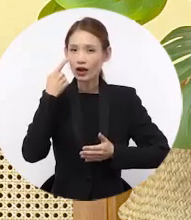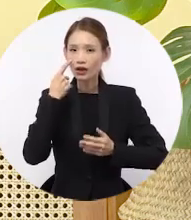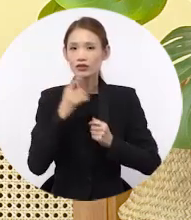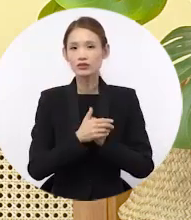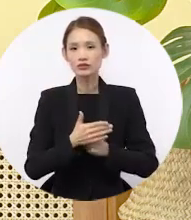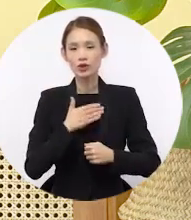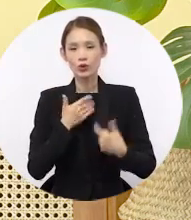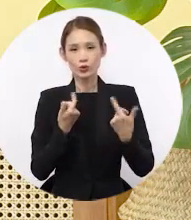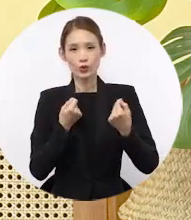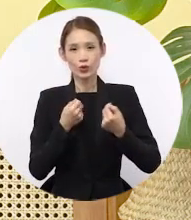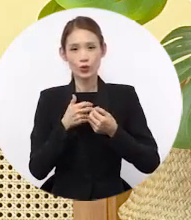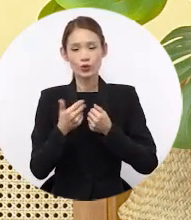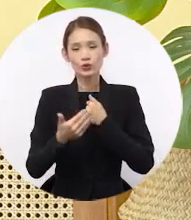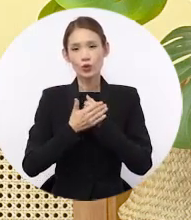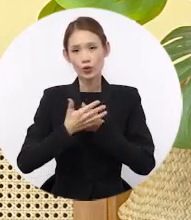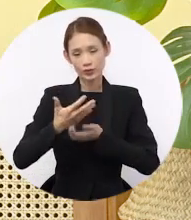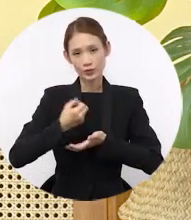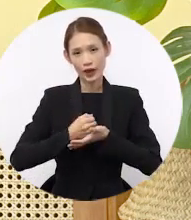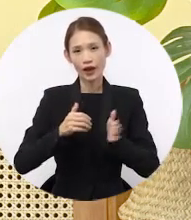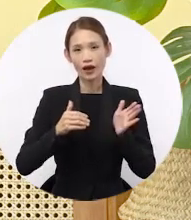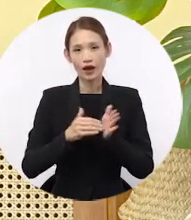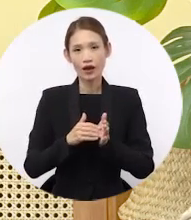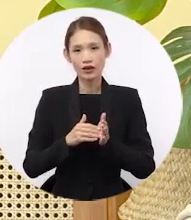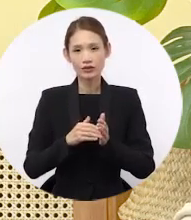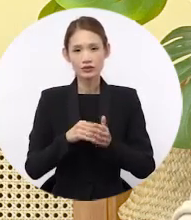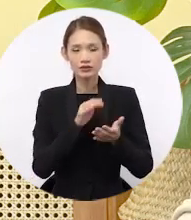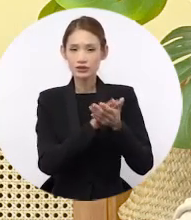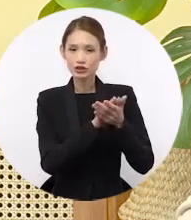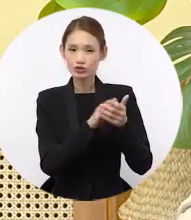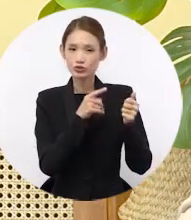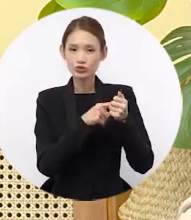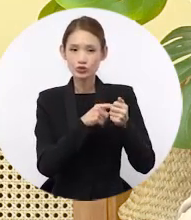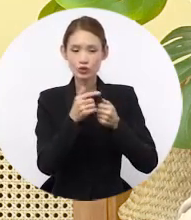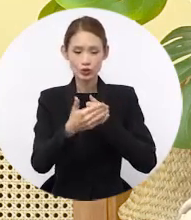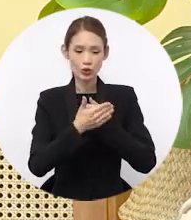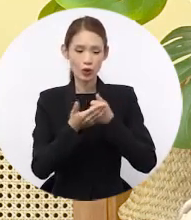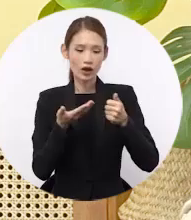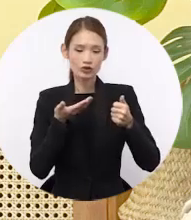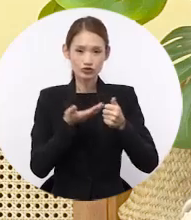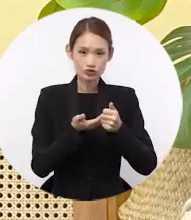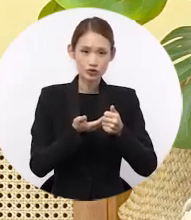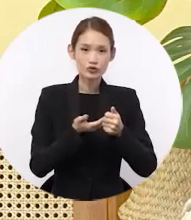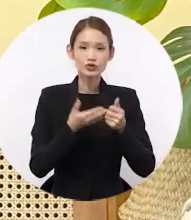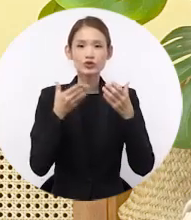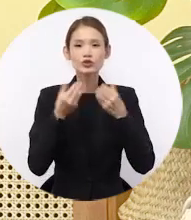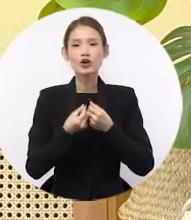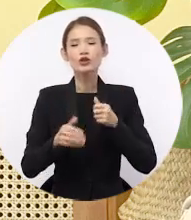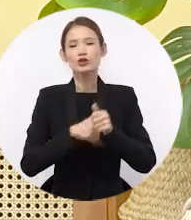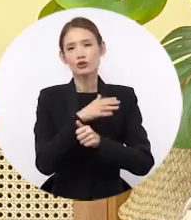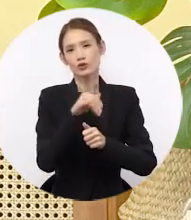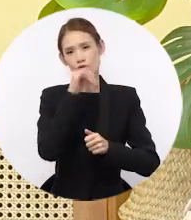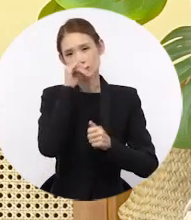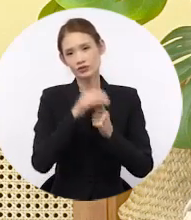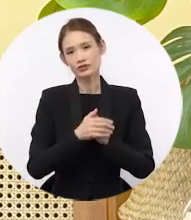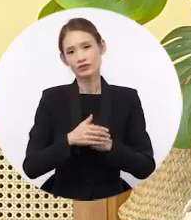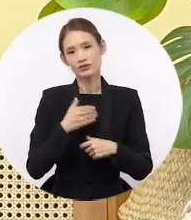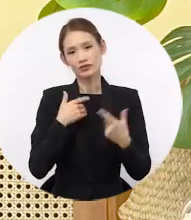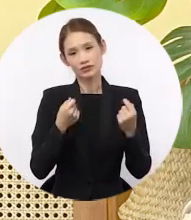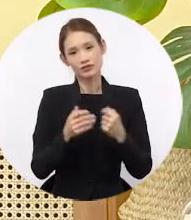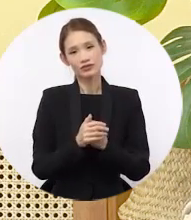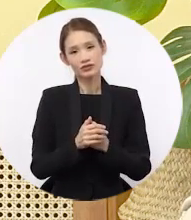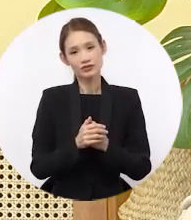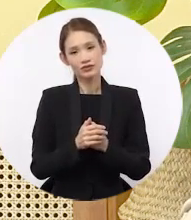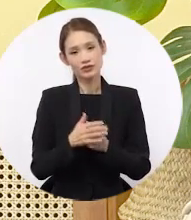제도를 그때 뭐 저도 도움을 받은 게 있었지만 제가 이제 그 친구에게 도움을 주는 경우들도 많았거든요. 저 같은 경우는